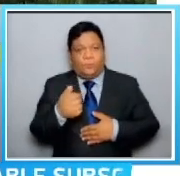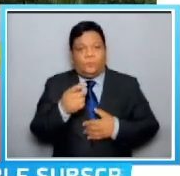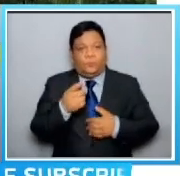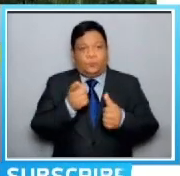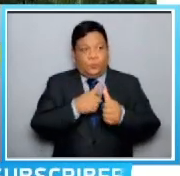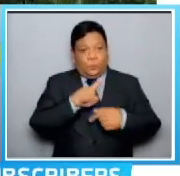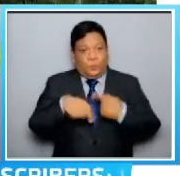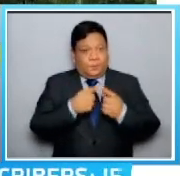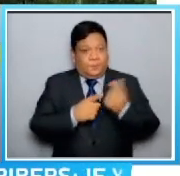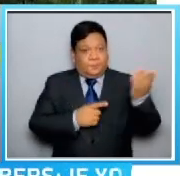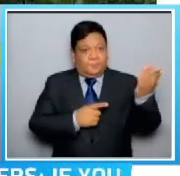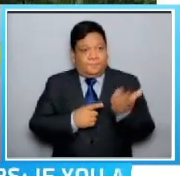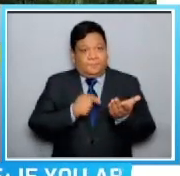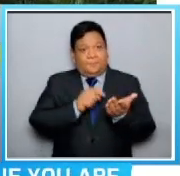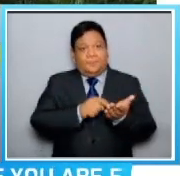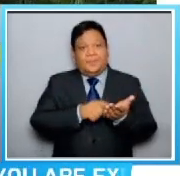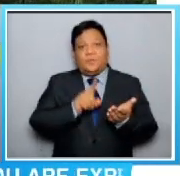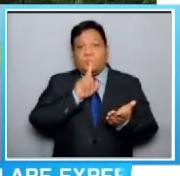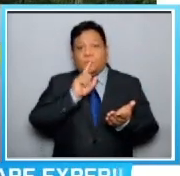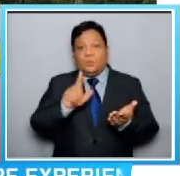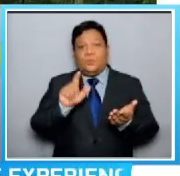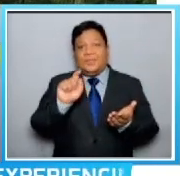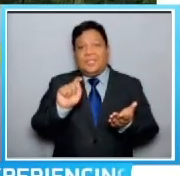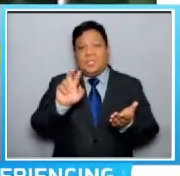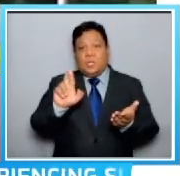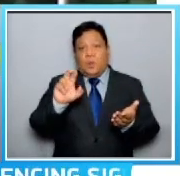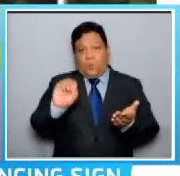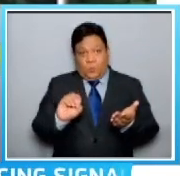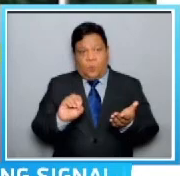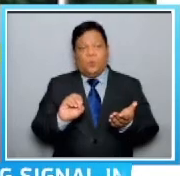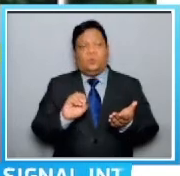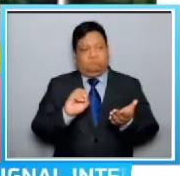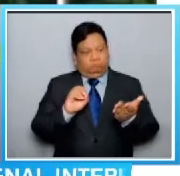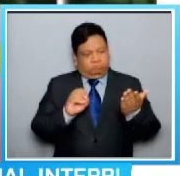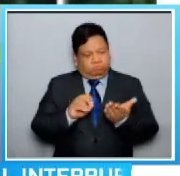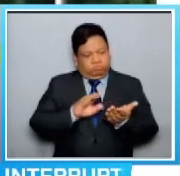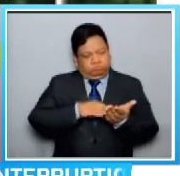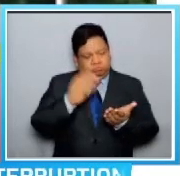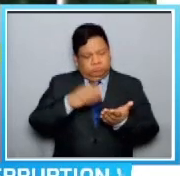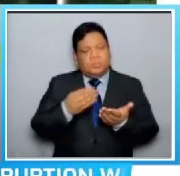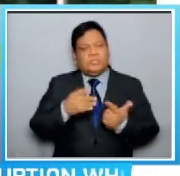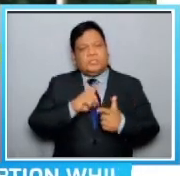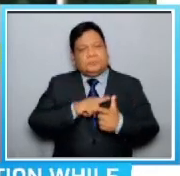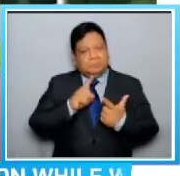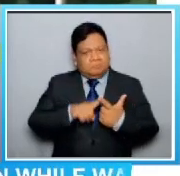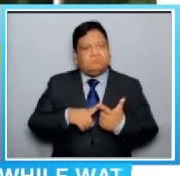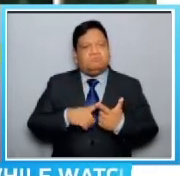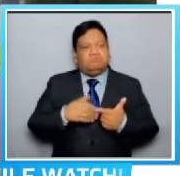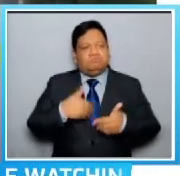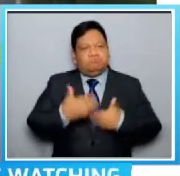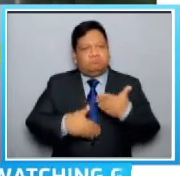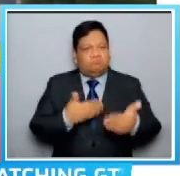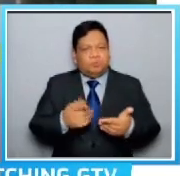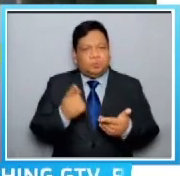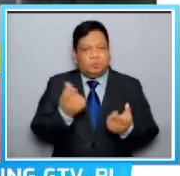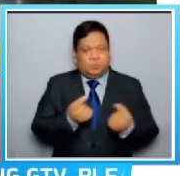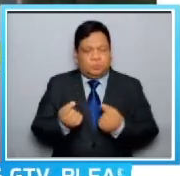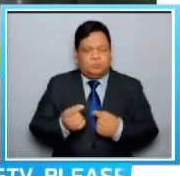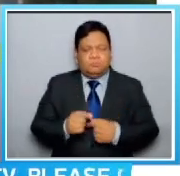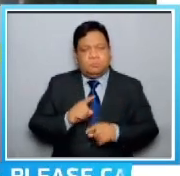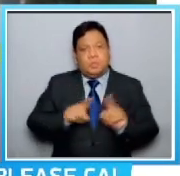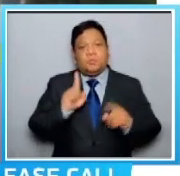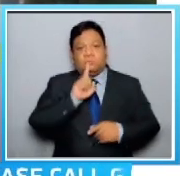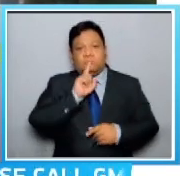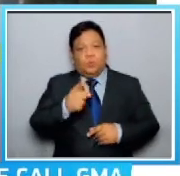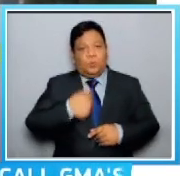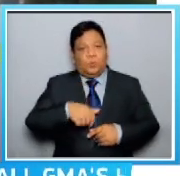nung actual no, official copy ng petition, saka po kami gagawa po ng necessary pending. Pero definitely po, kami po ay